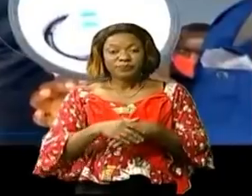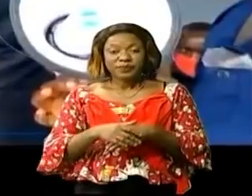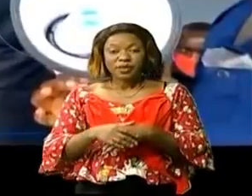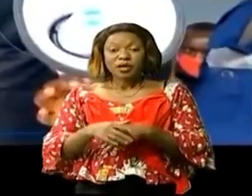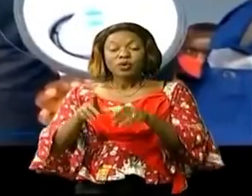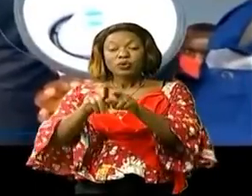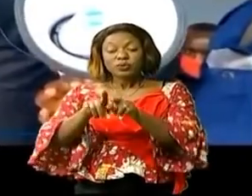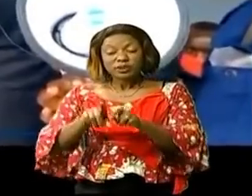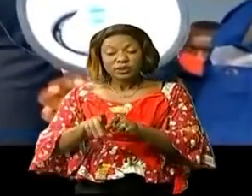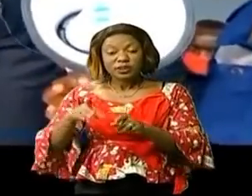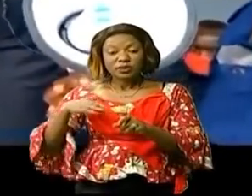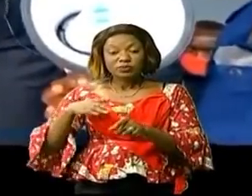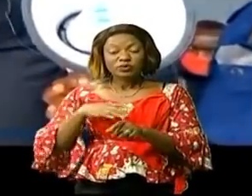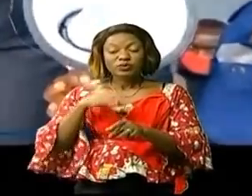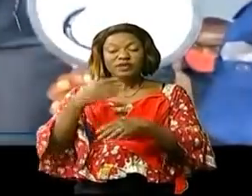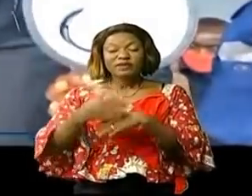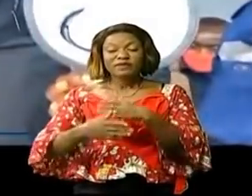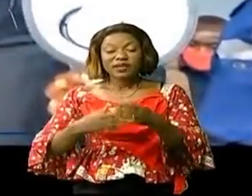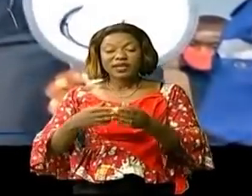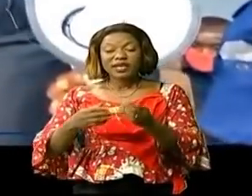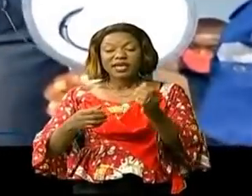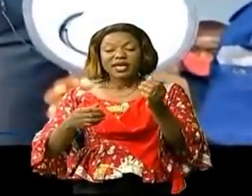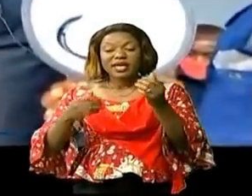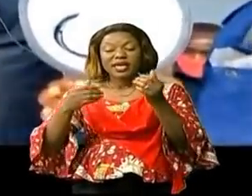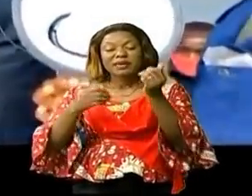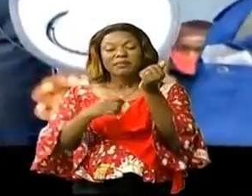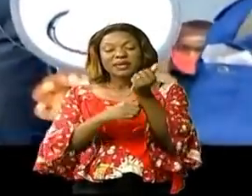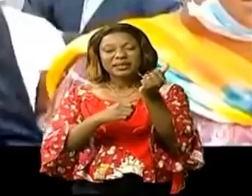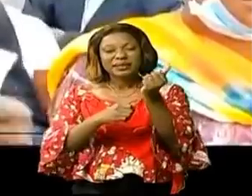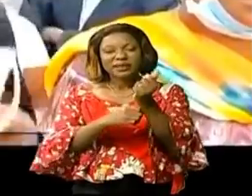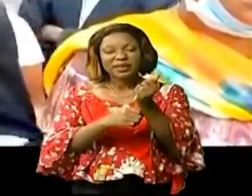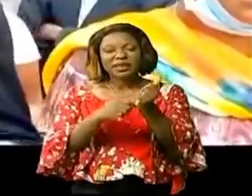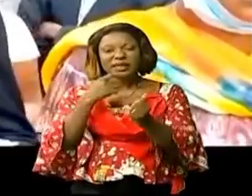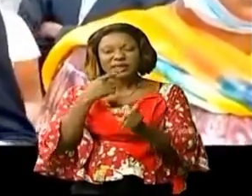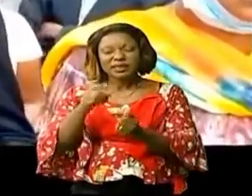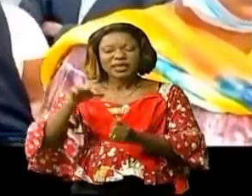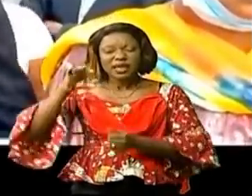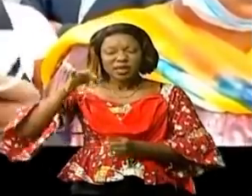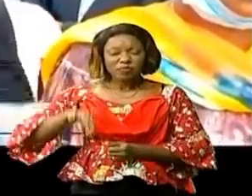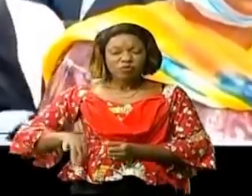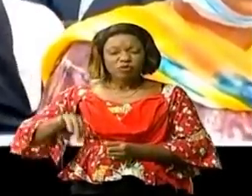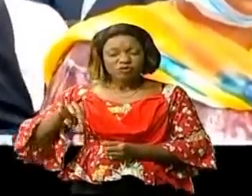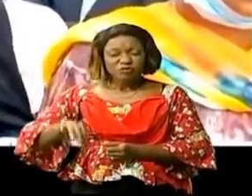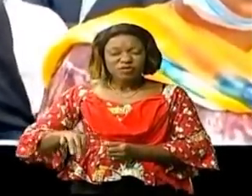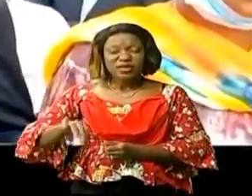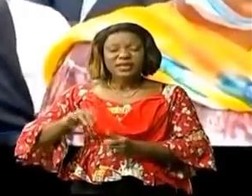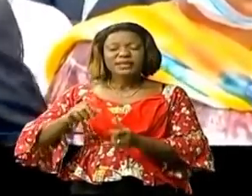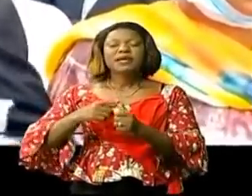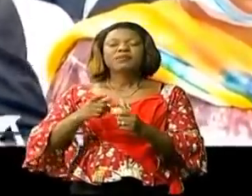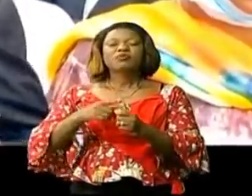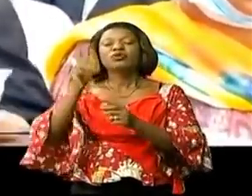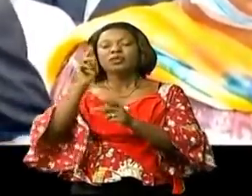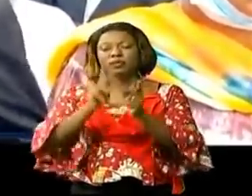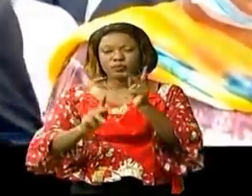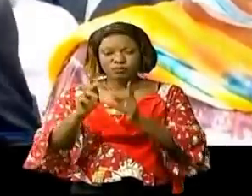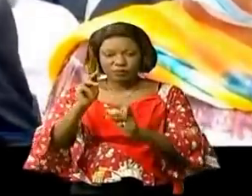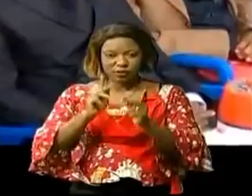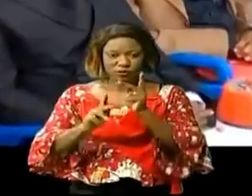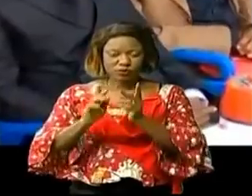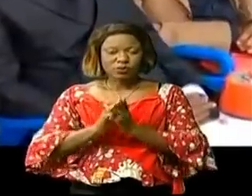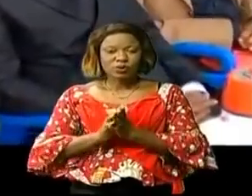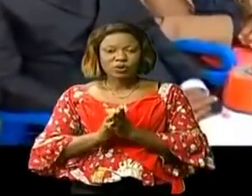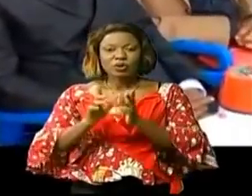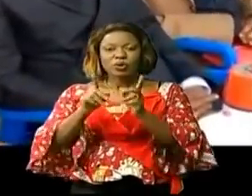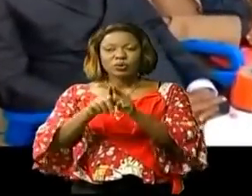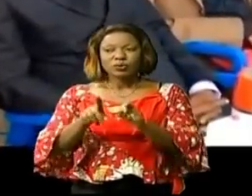a réaffirmé la volonté du gouvernement provincial, celle de privilégier les intérêts du souverain primaire qui est la population. Sekoua